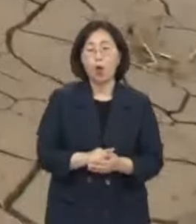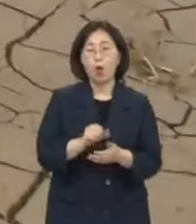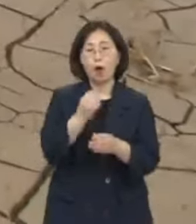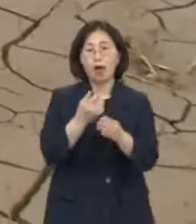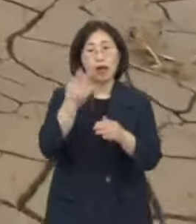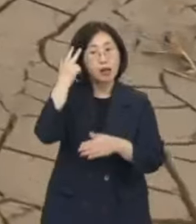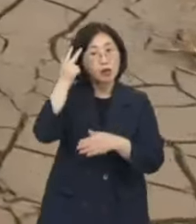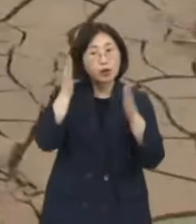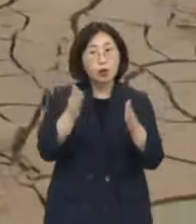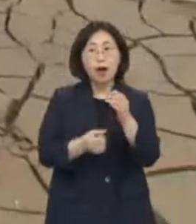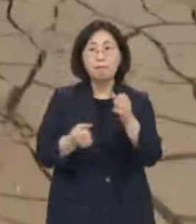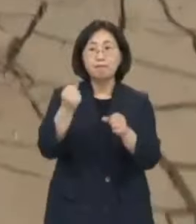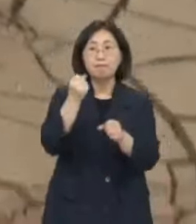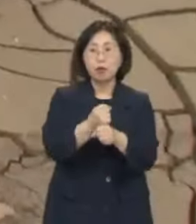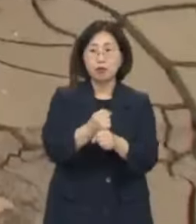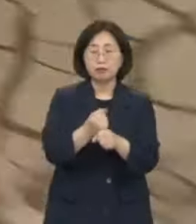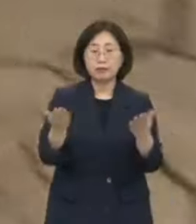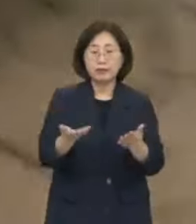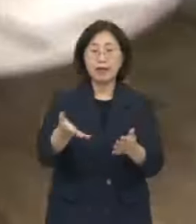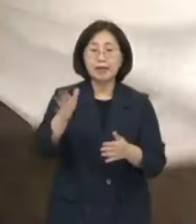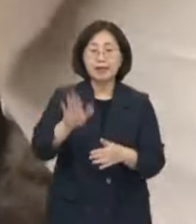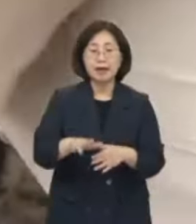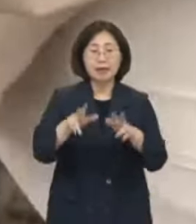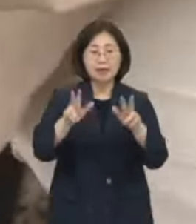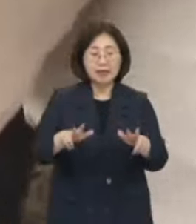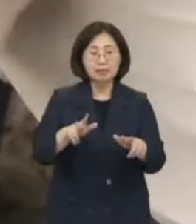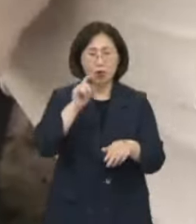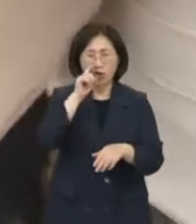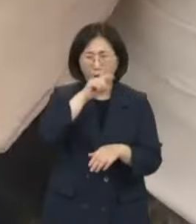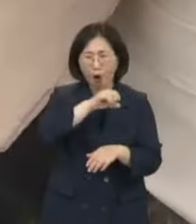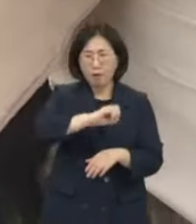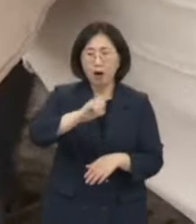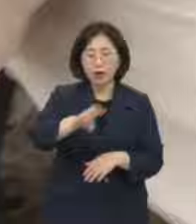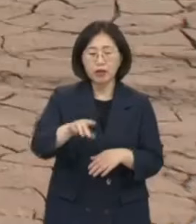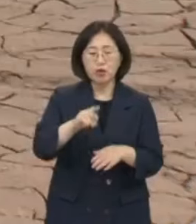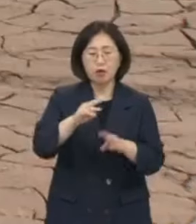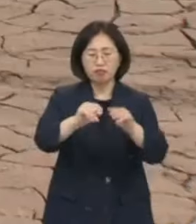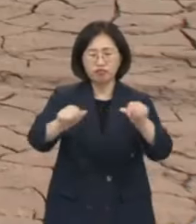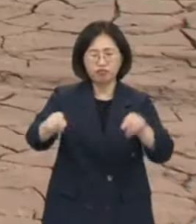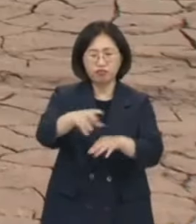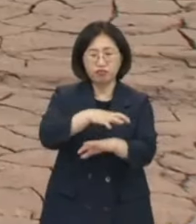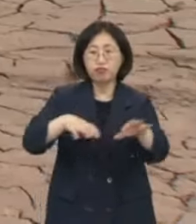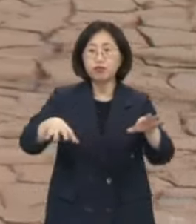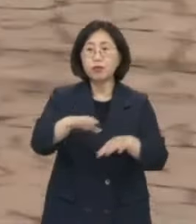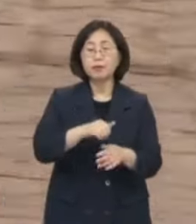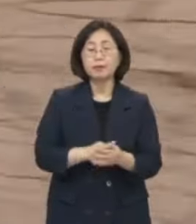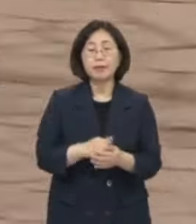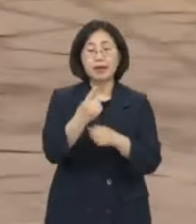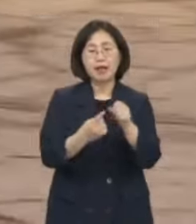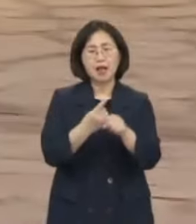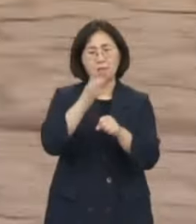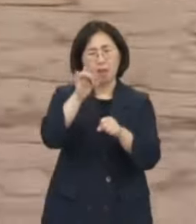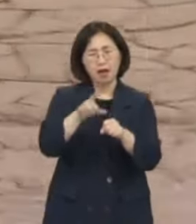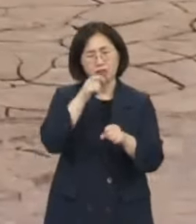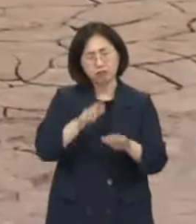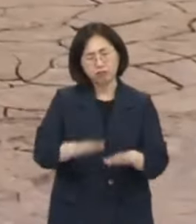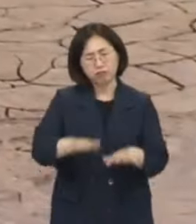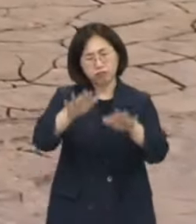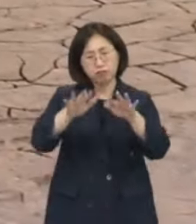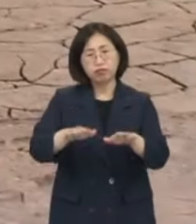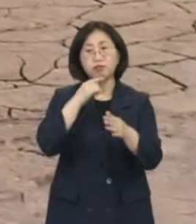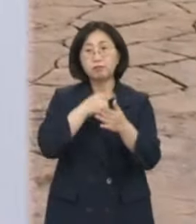이어졌지만 여전히 일대는 이 쓰레기와 진흙더미들로 가득 찬 상태입니다. 이처럼 매년 침수가 반복되는